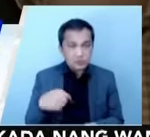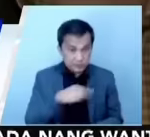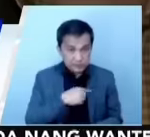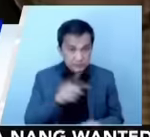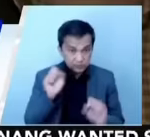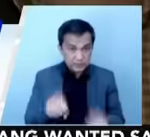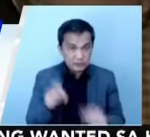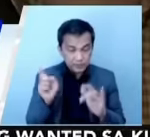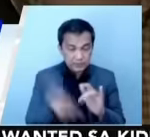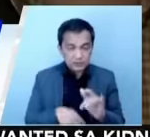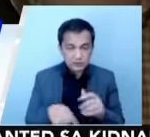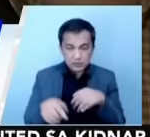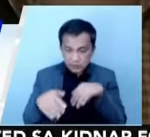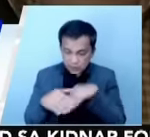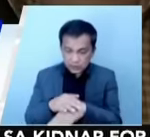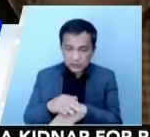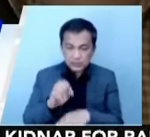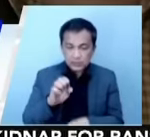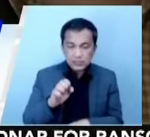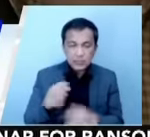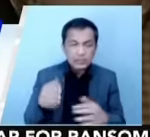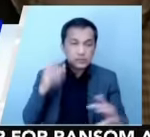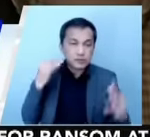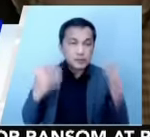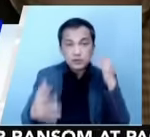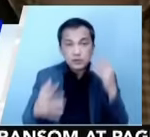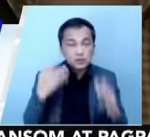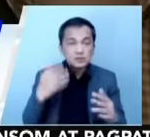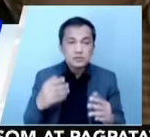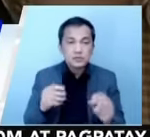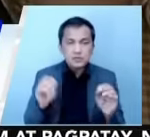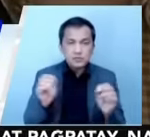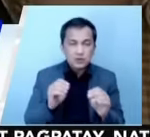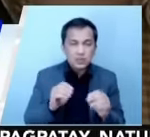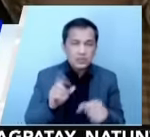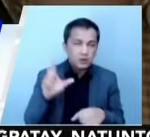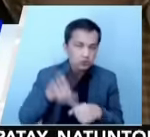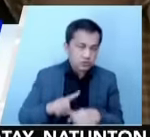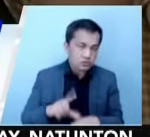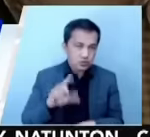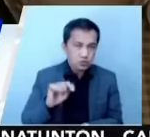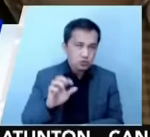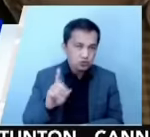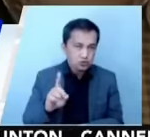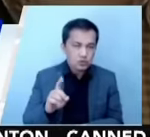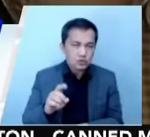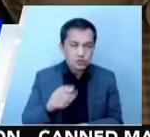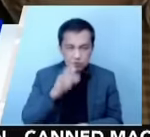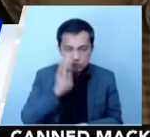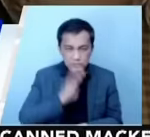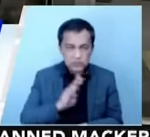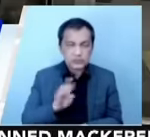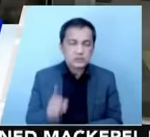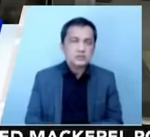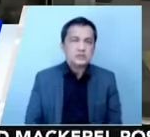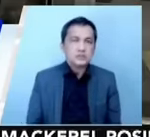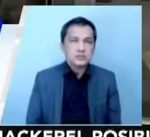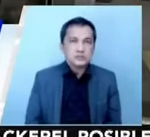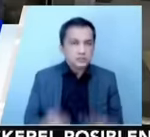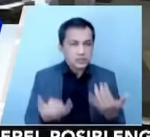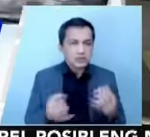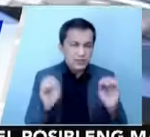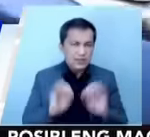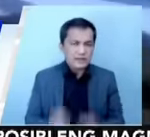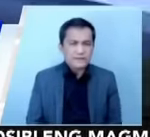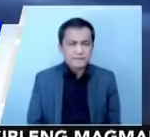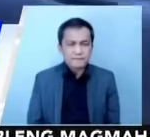enter the expressways without sufficient load or with a defective. Kasi ngayon, wala. Ayon